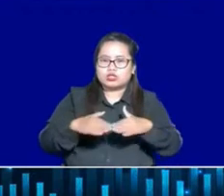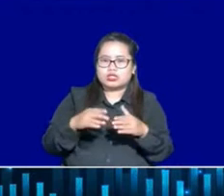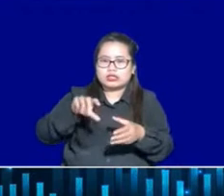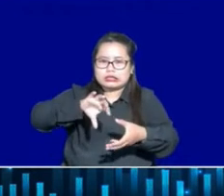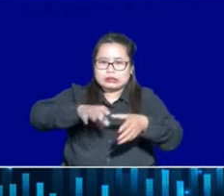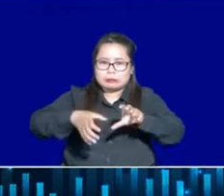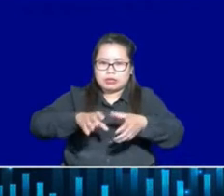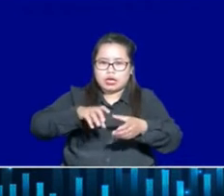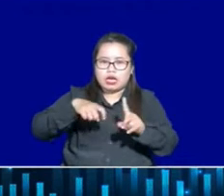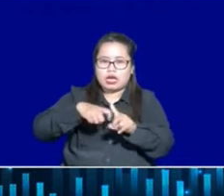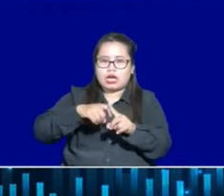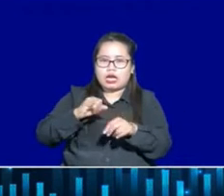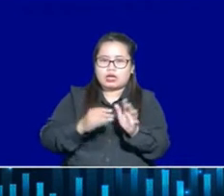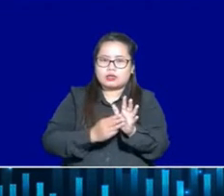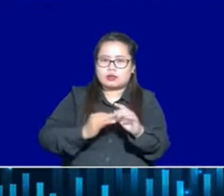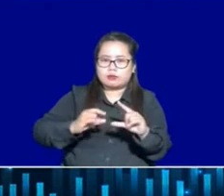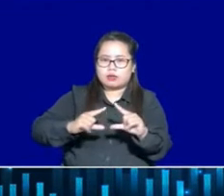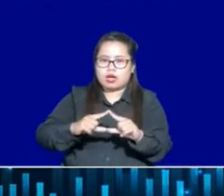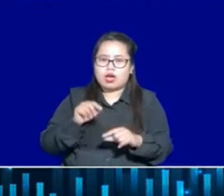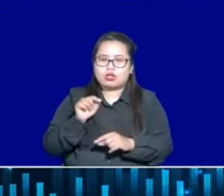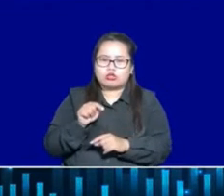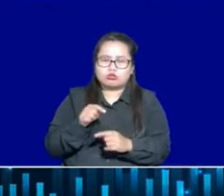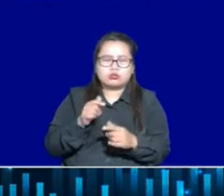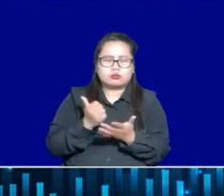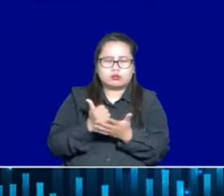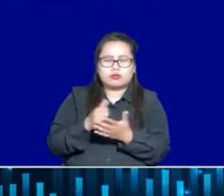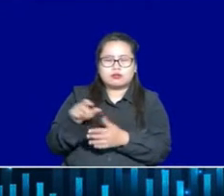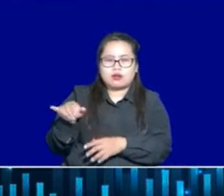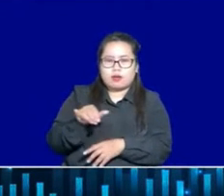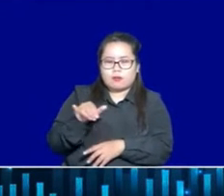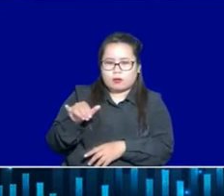saya kira juga hal yang sama.